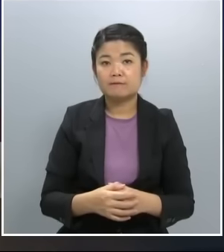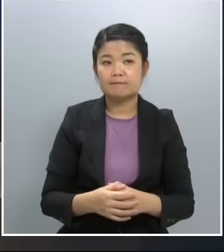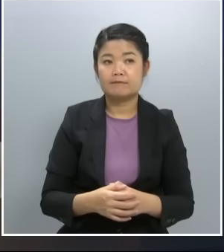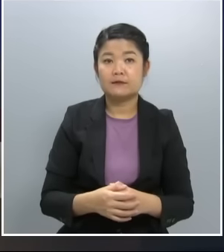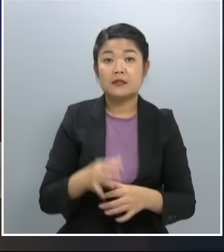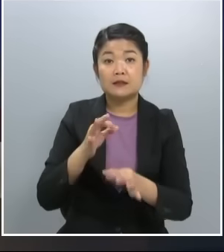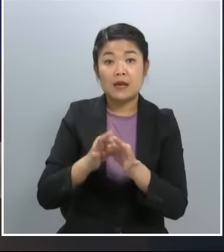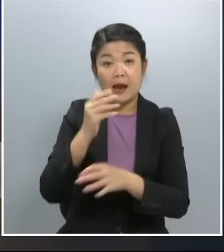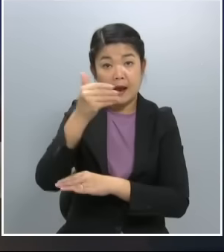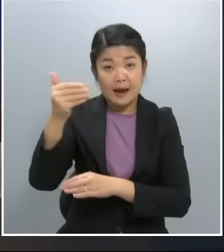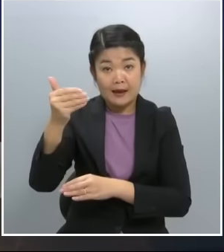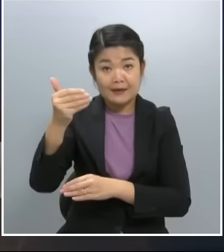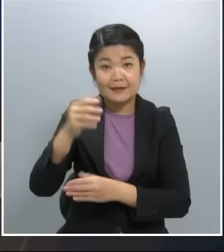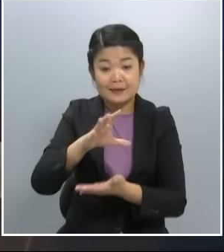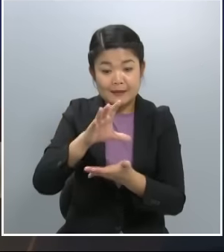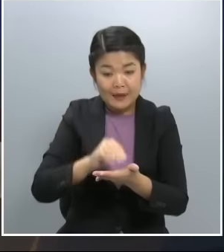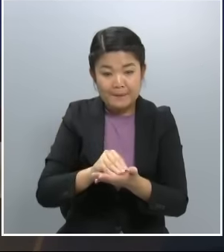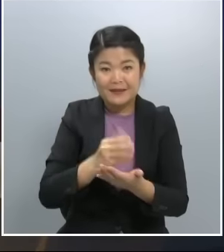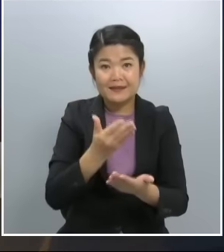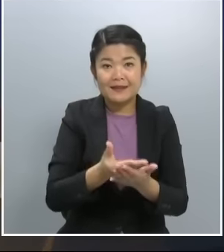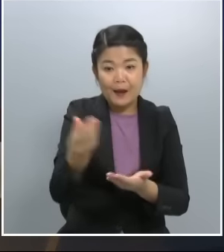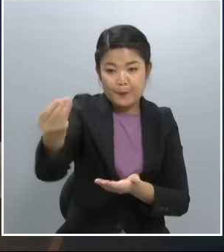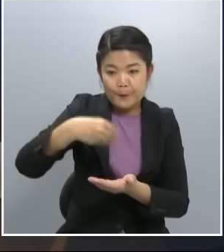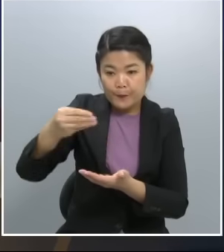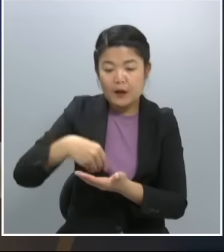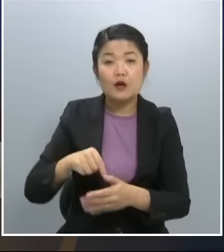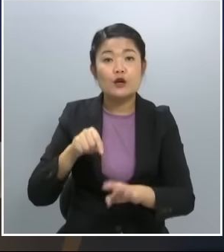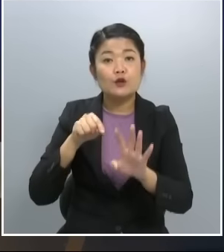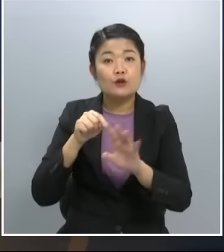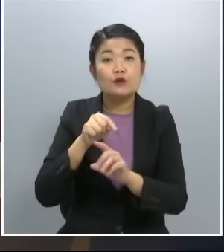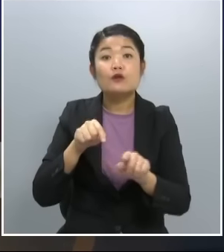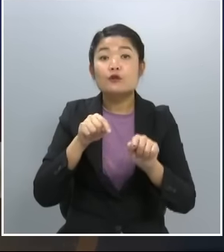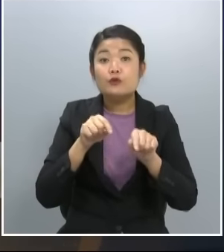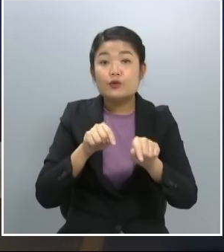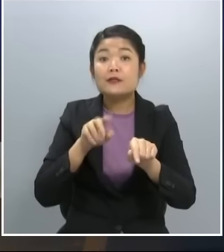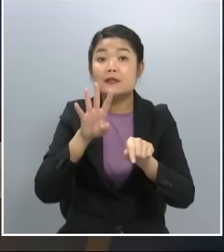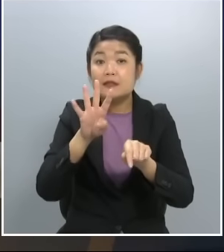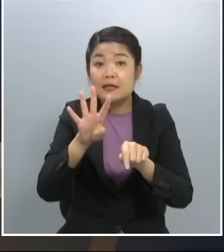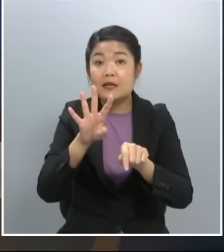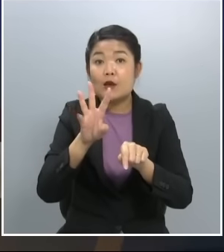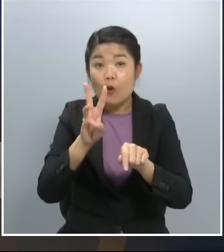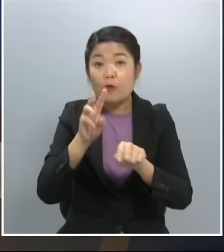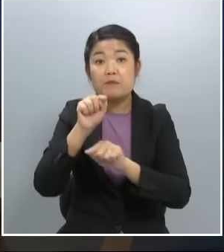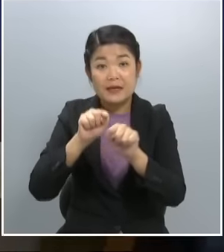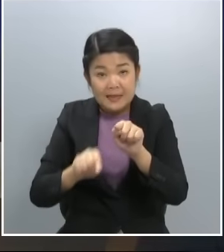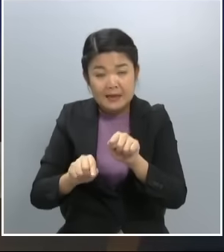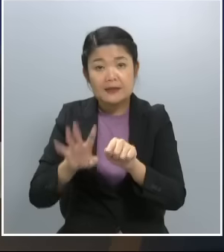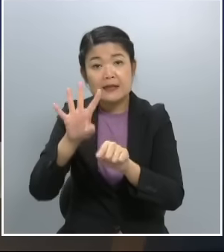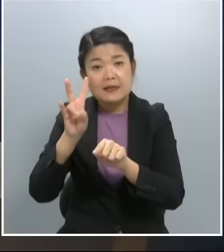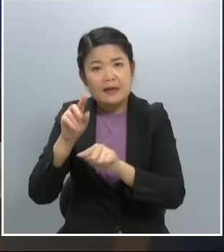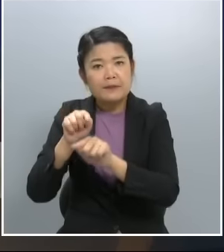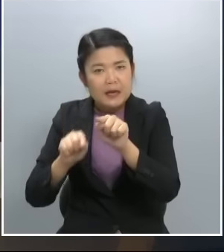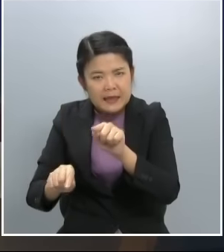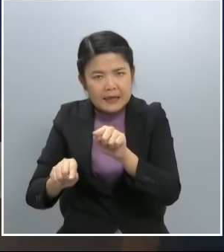แบงก์ชาติเก็บ0.46-47%เนี่ยถ้าจะเก็บครึ่งเดียวอีกครึ่งหนึ่งเนี่ยให้แบงก์พ